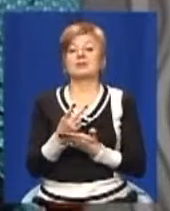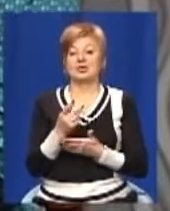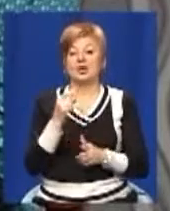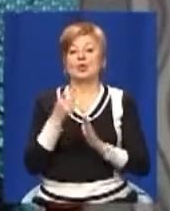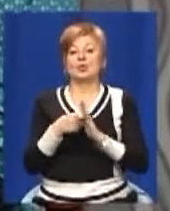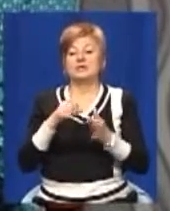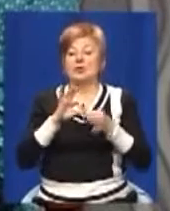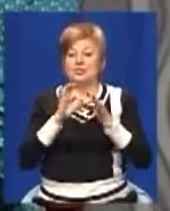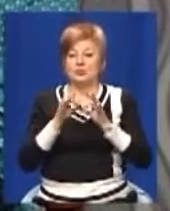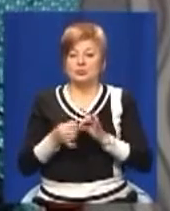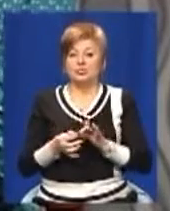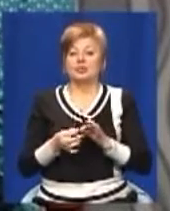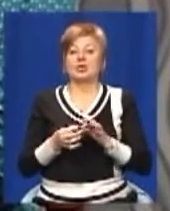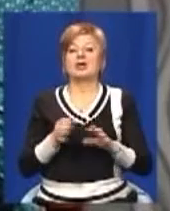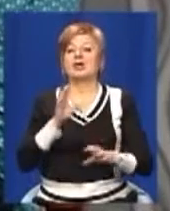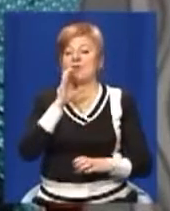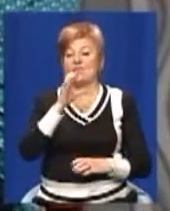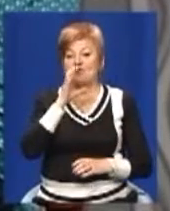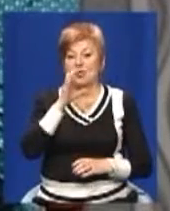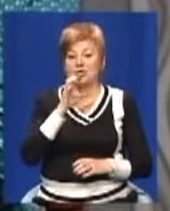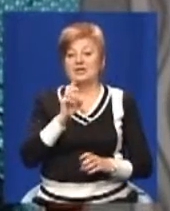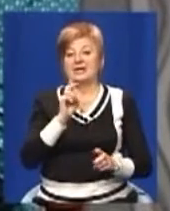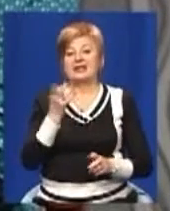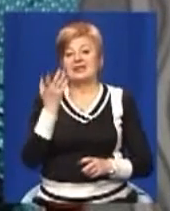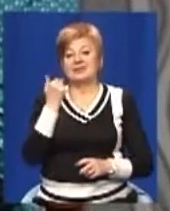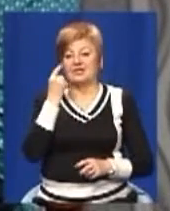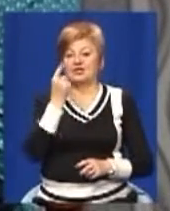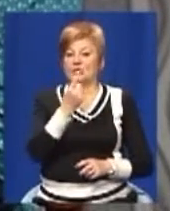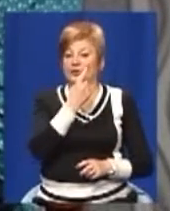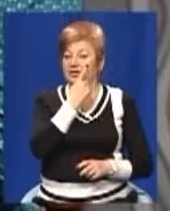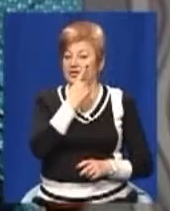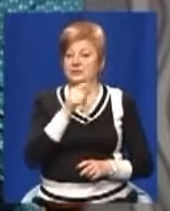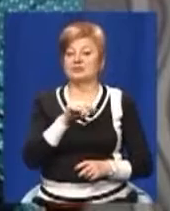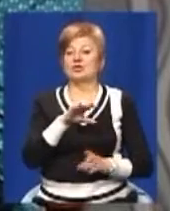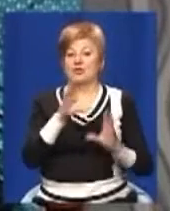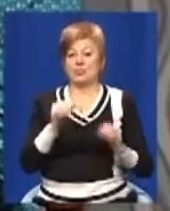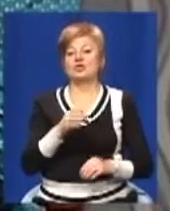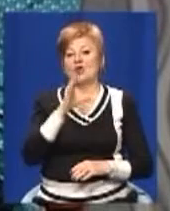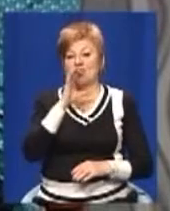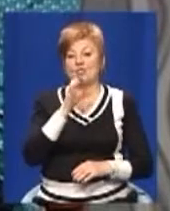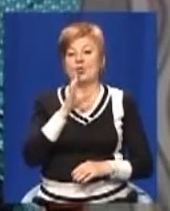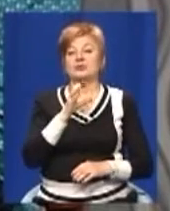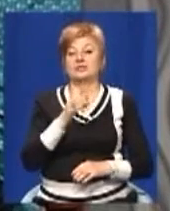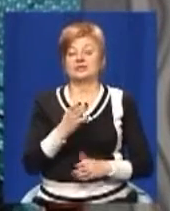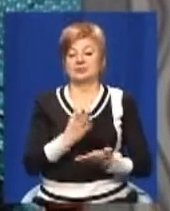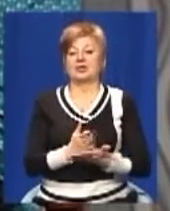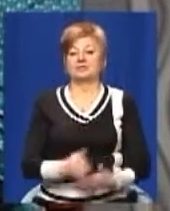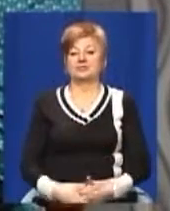і дізнаємося від нашого вовчика, яким кольором очей взагалі вовкам